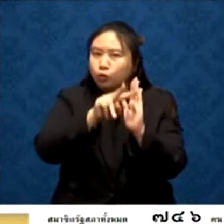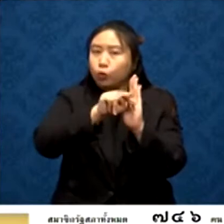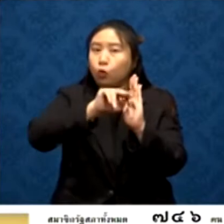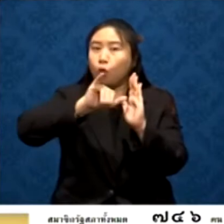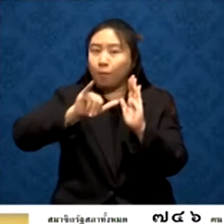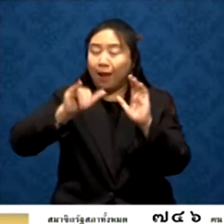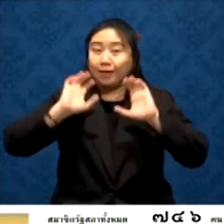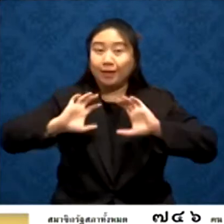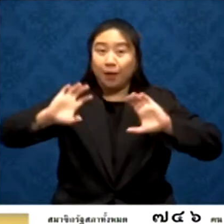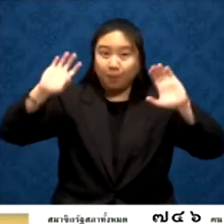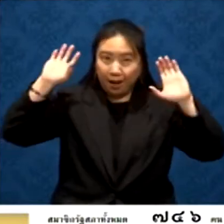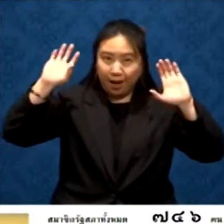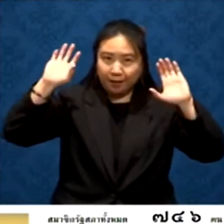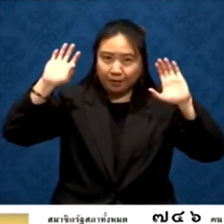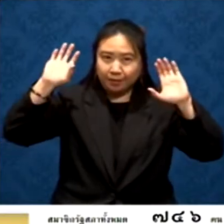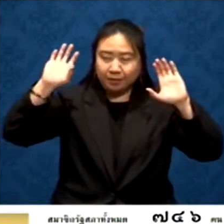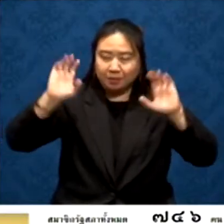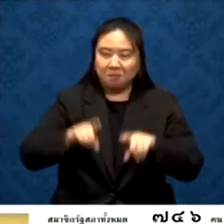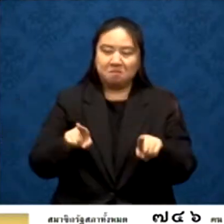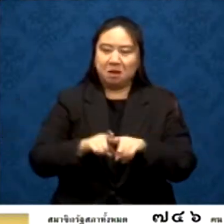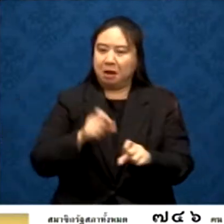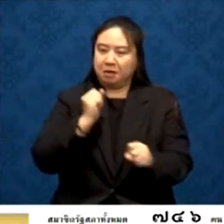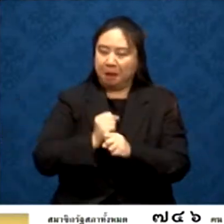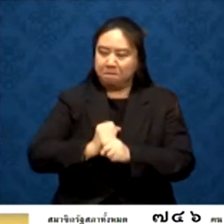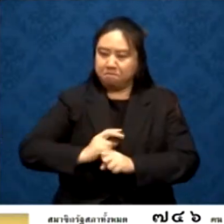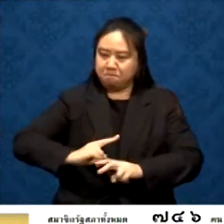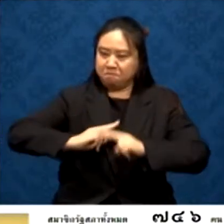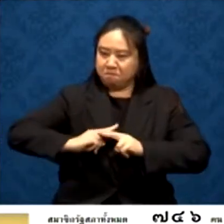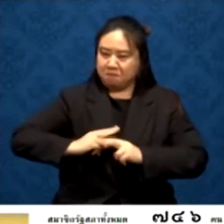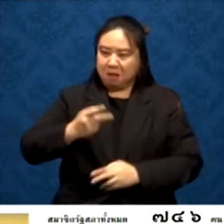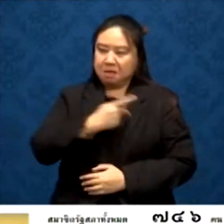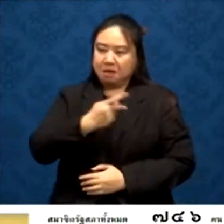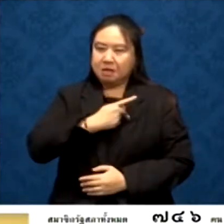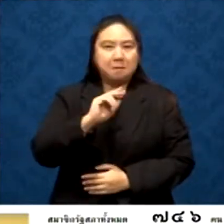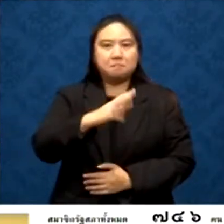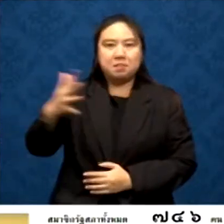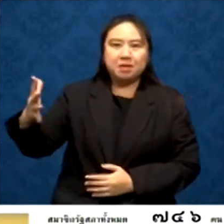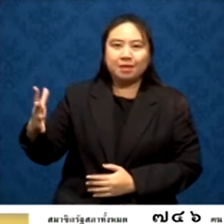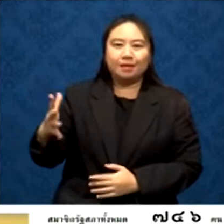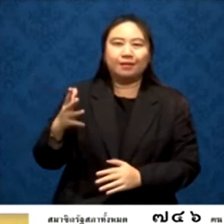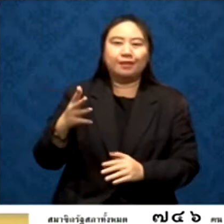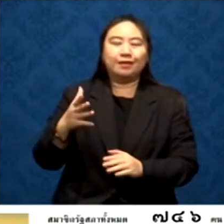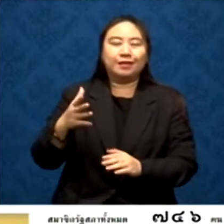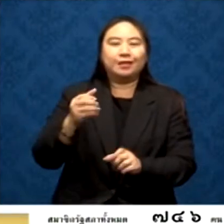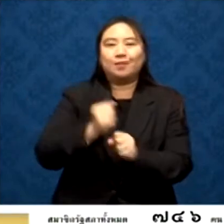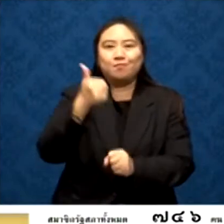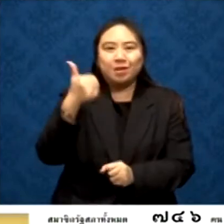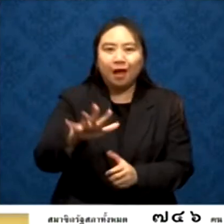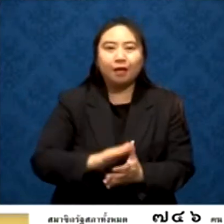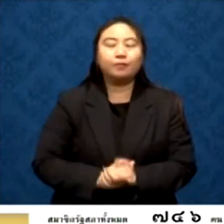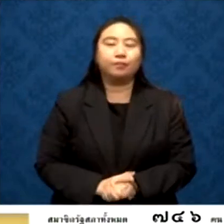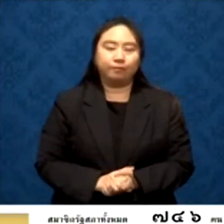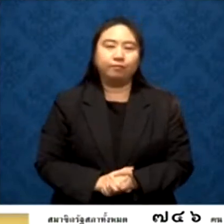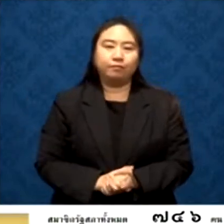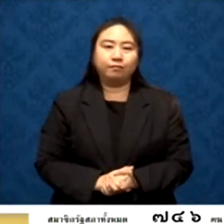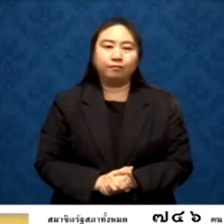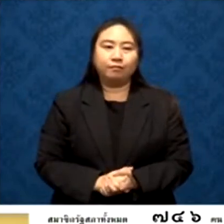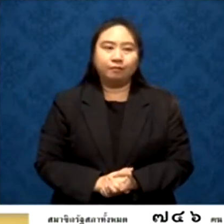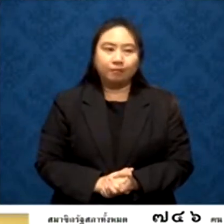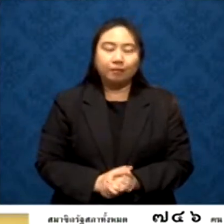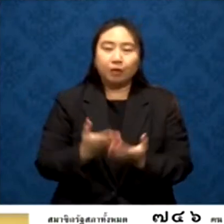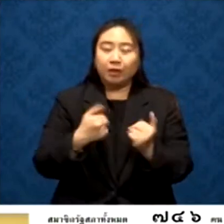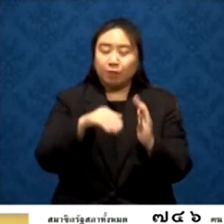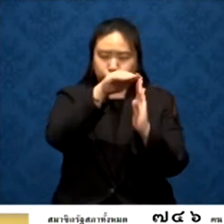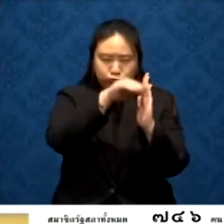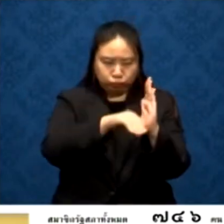จึงไม่อาจที่จะดุดันไม่เกรงใจใครเหมือนกับตอนหาเสียงเอาไว้ได้จึงทำให้นโยบาย